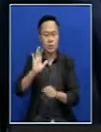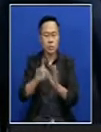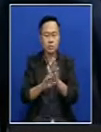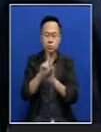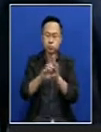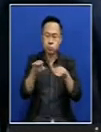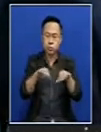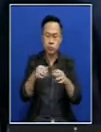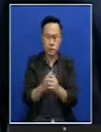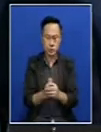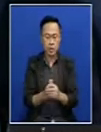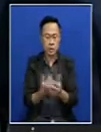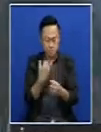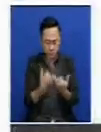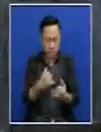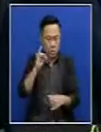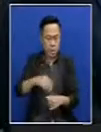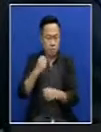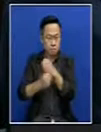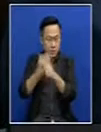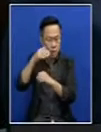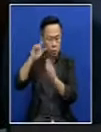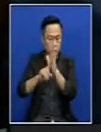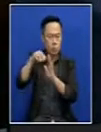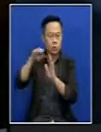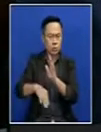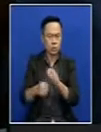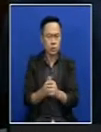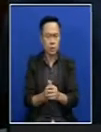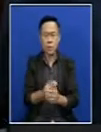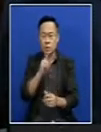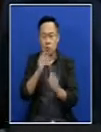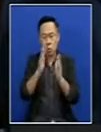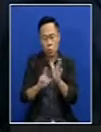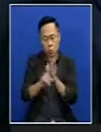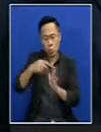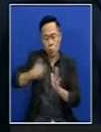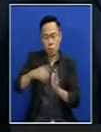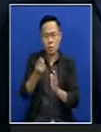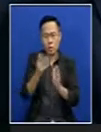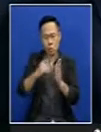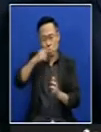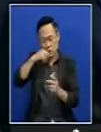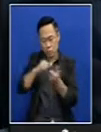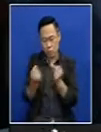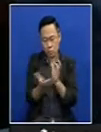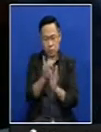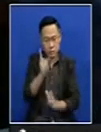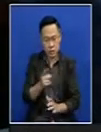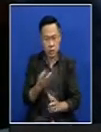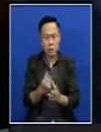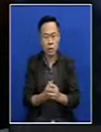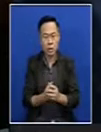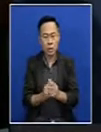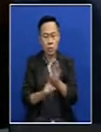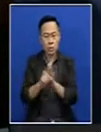ไม่ทะลุทะลวงเหมือนอย่างปีนี้นะครับ อุณหภูมิที่เท่าไหร่ที่คนไทยไม่สามารถที่จะดำรงชีวิตอยู่ได้แบบนี้จะมีโอกาสเกิดขึ้นไหมครับ